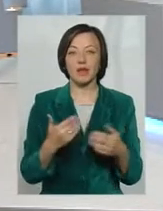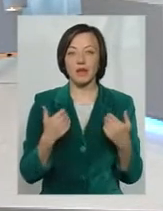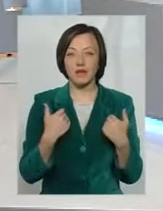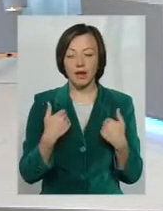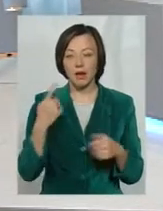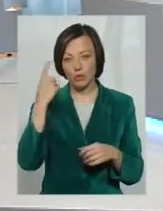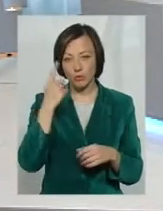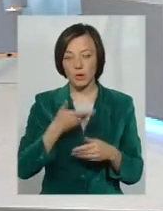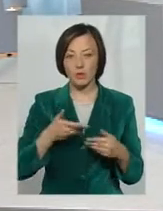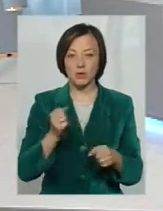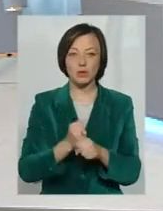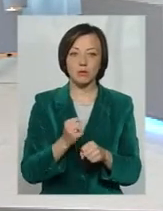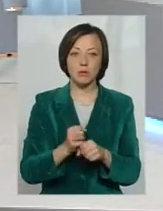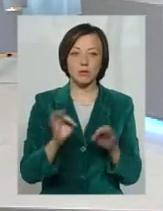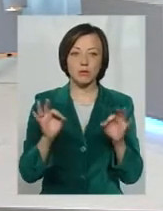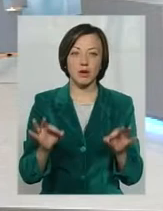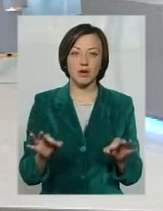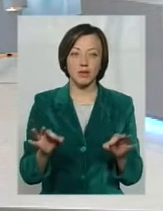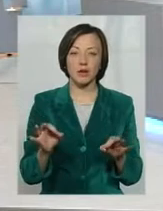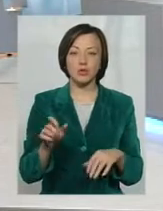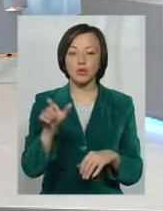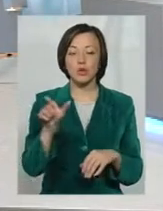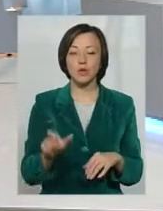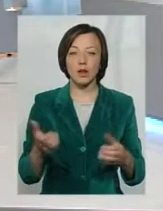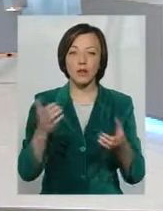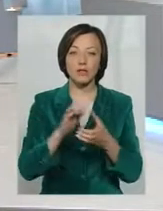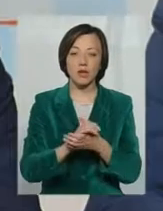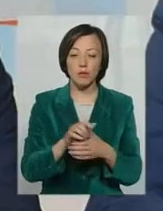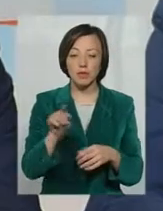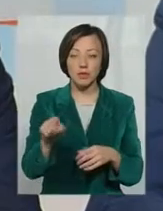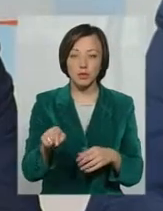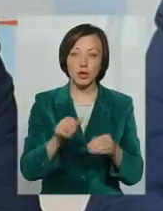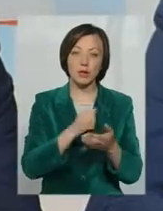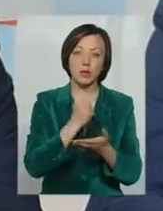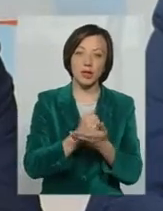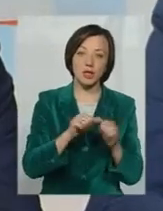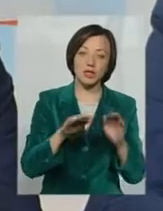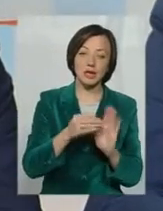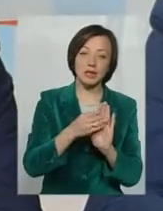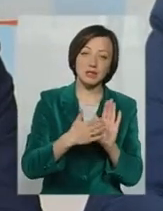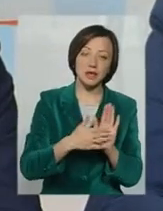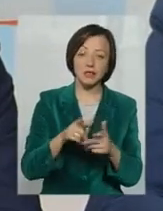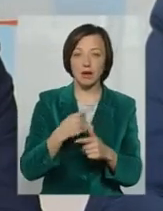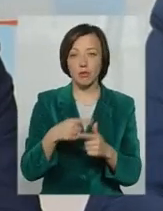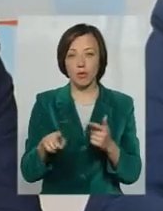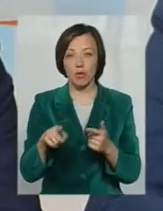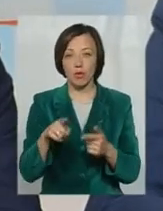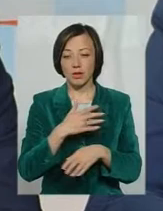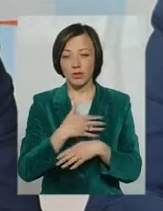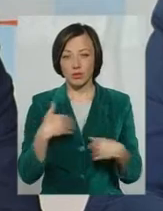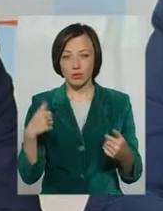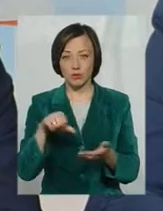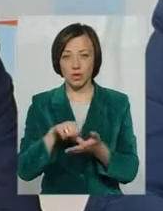електронних торгів, кажеш, так? Для того, щоб він ознайомився з цим майном і прийняв рішення щодо реєстрації або відмови реєстрації на відповідну